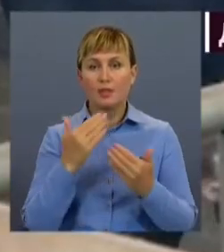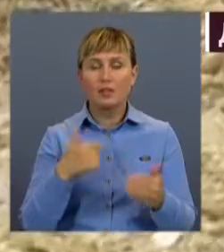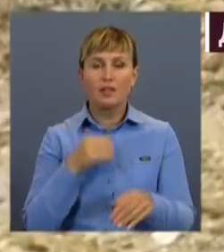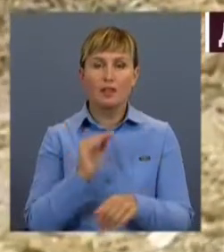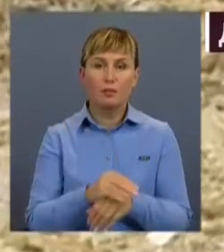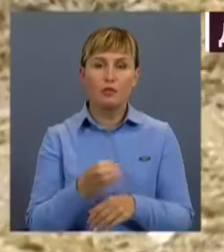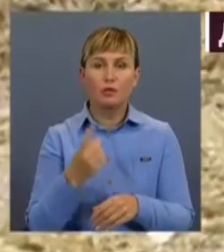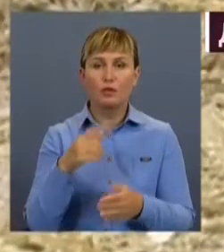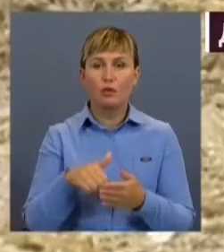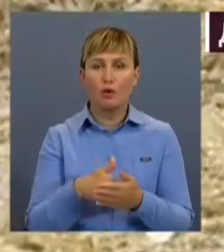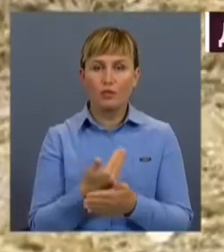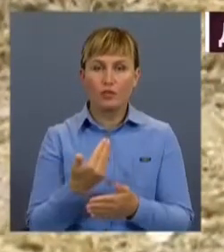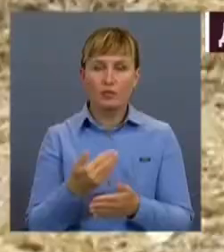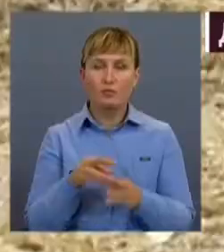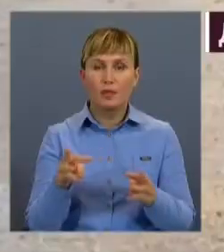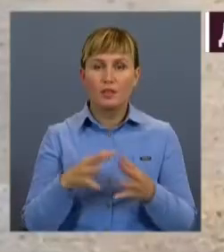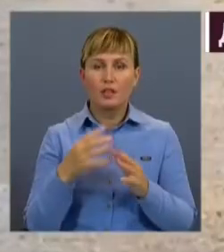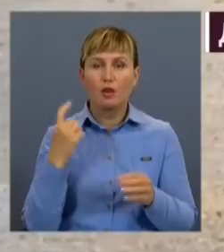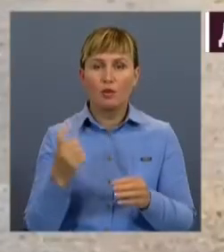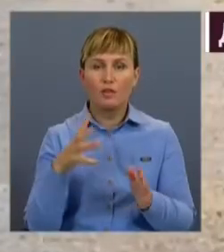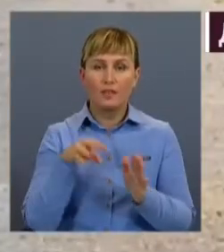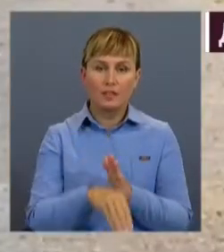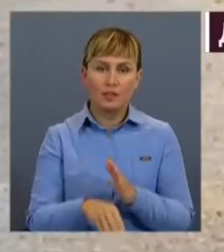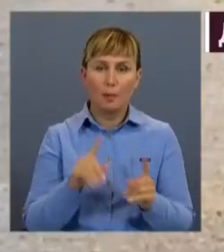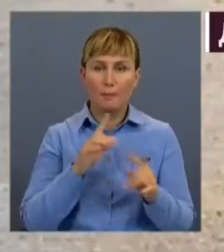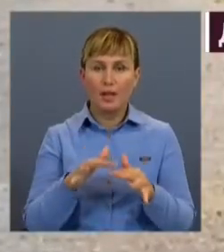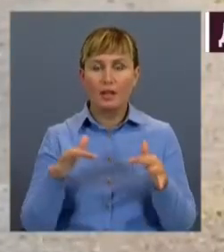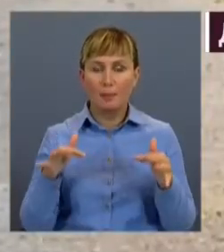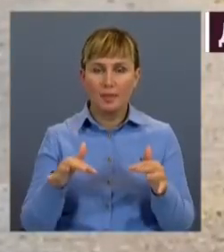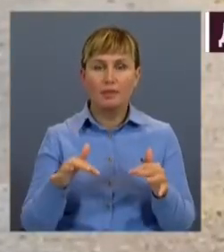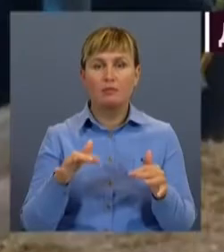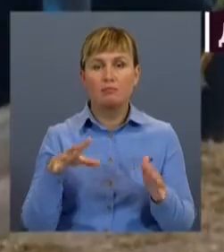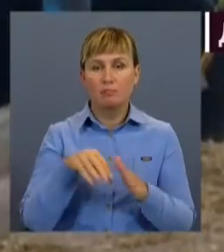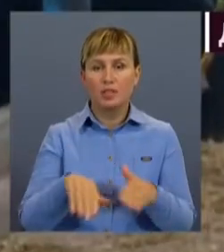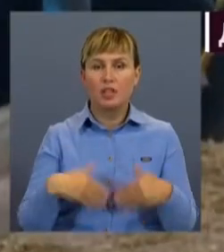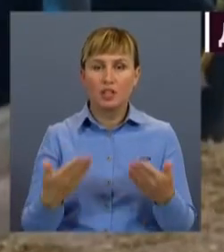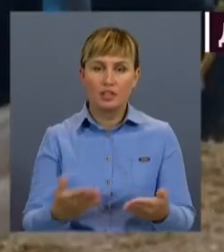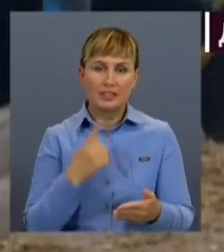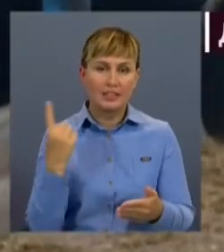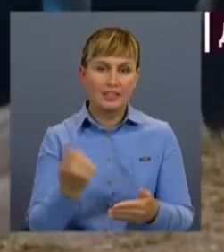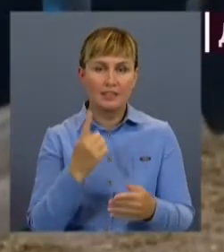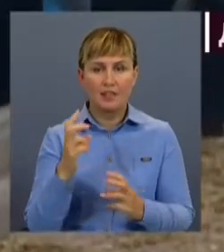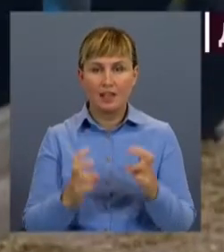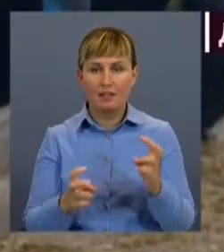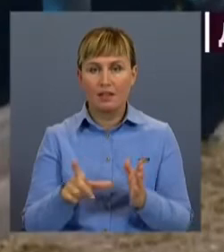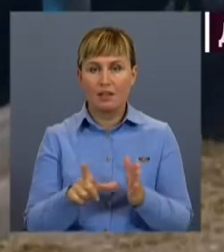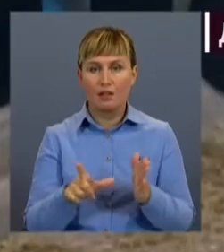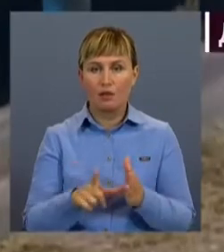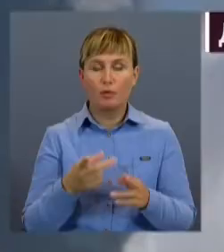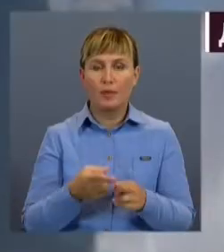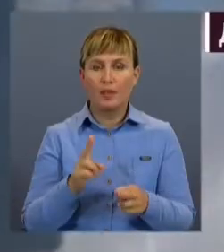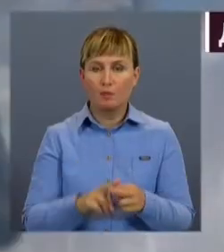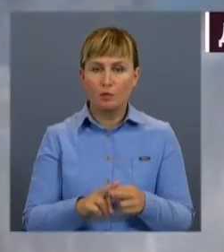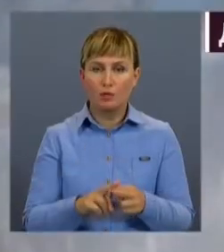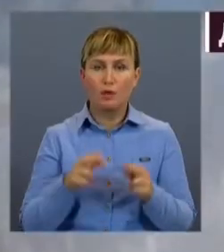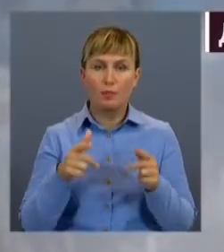еще об одном новшестве от минсельхоза ведомства внесло в парламент предложения по введению единого аграрного налогом все потому что